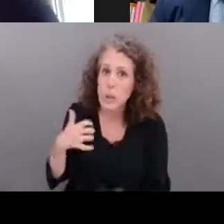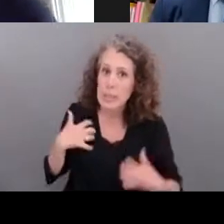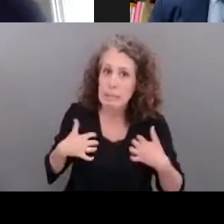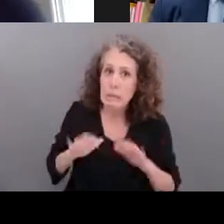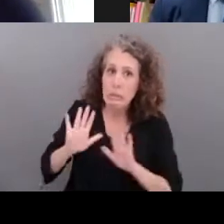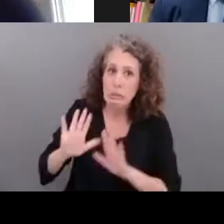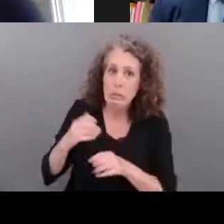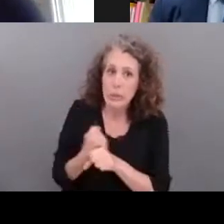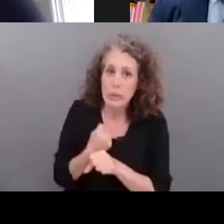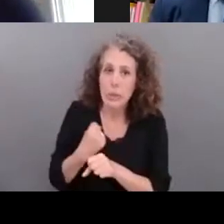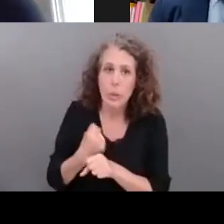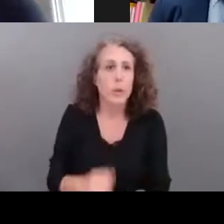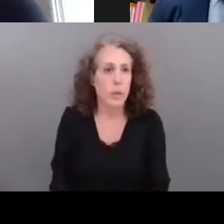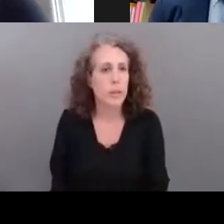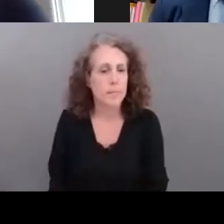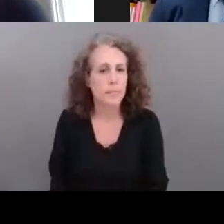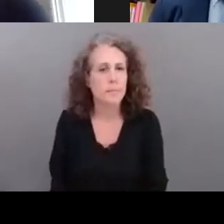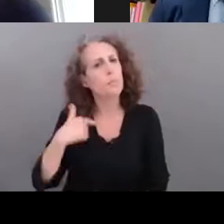Merci beaucoup.